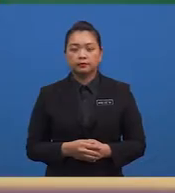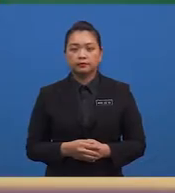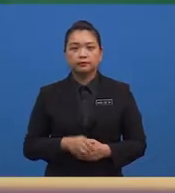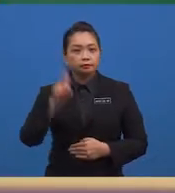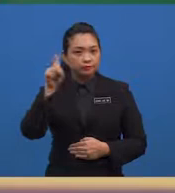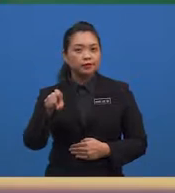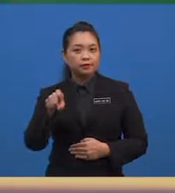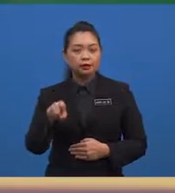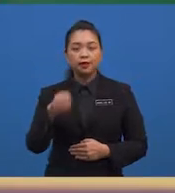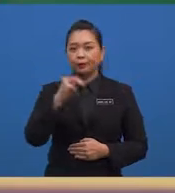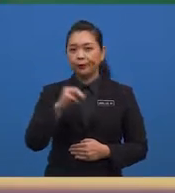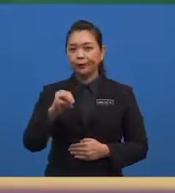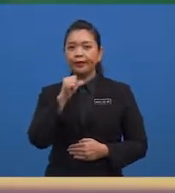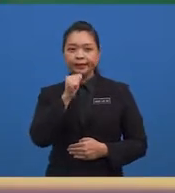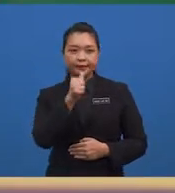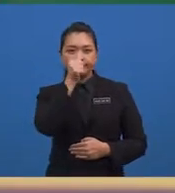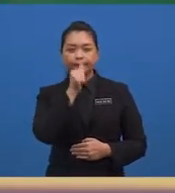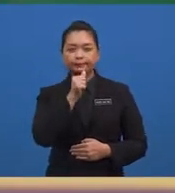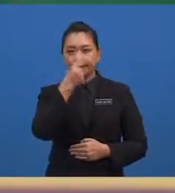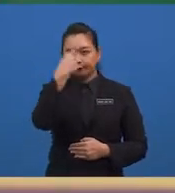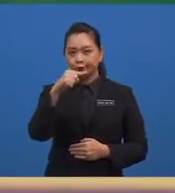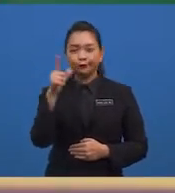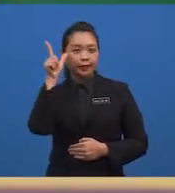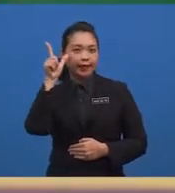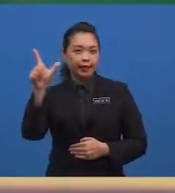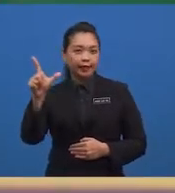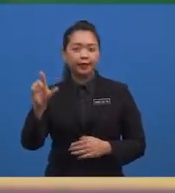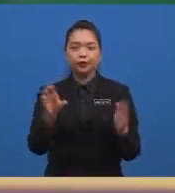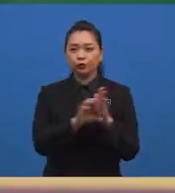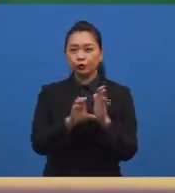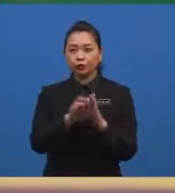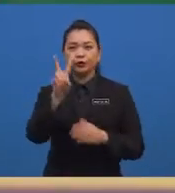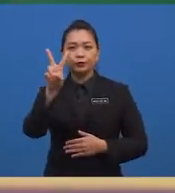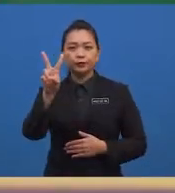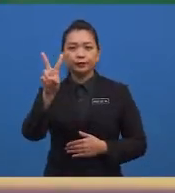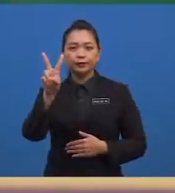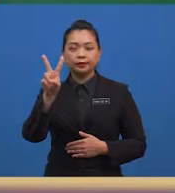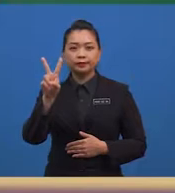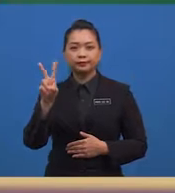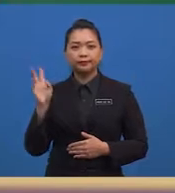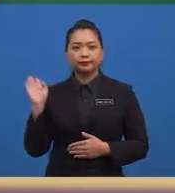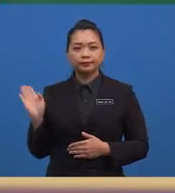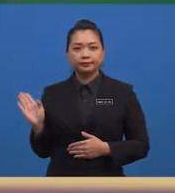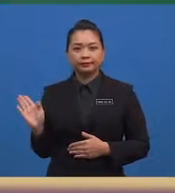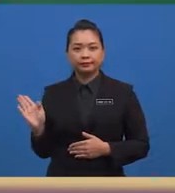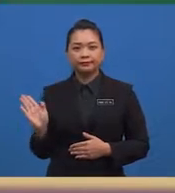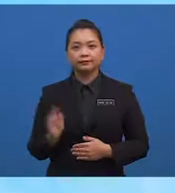Tentu murid-murid tidak sabar-sabar untuk melihat contoh yang kedua. Jom,